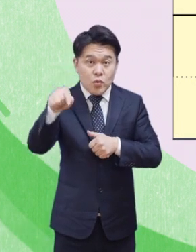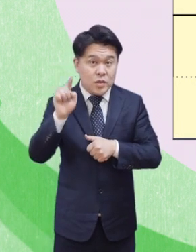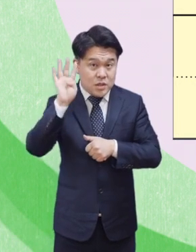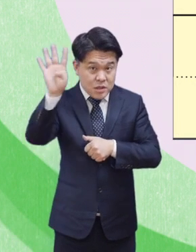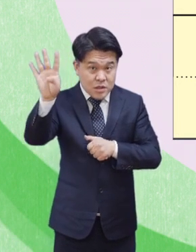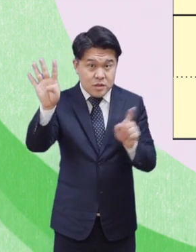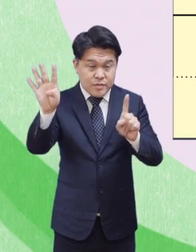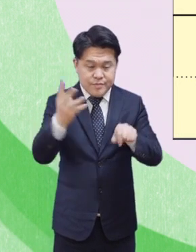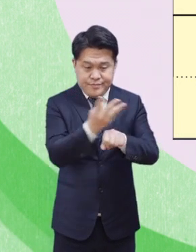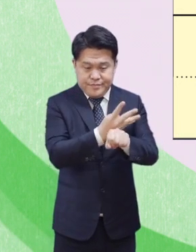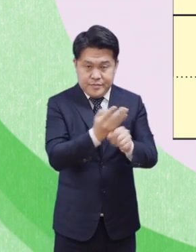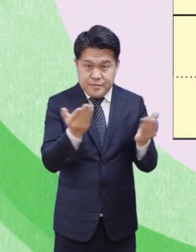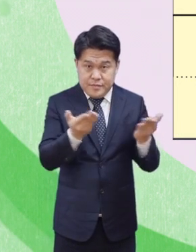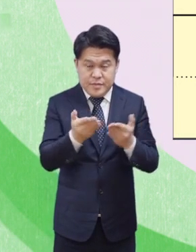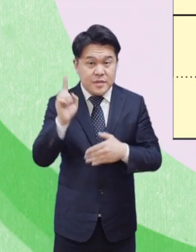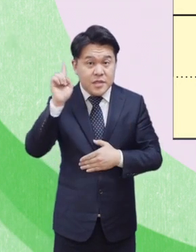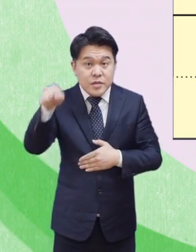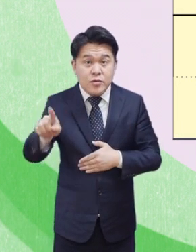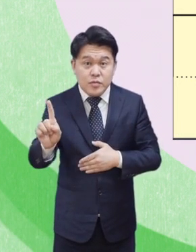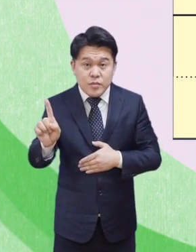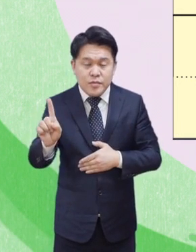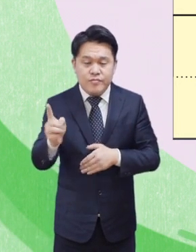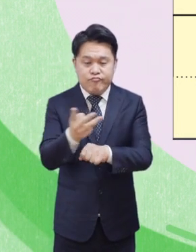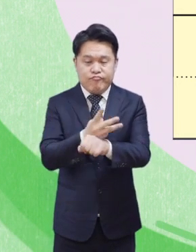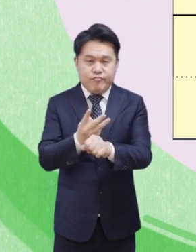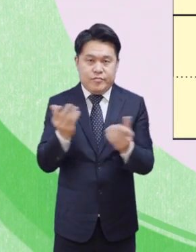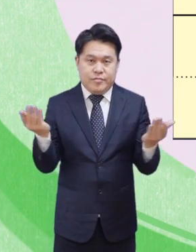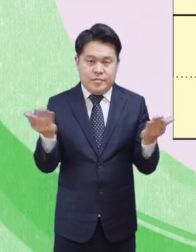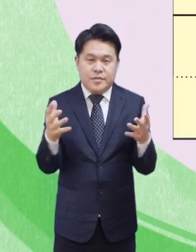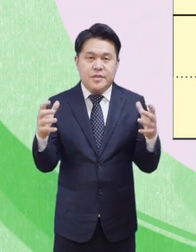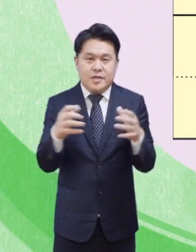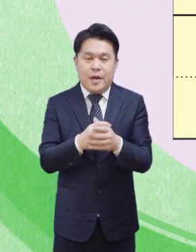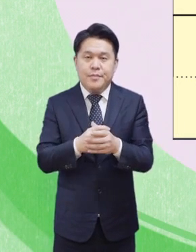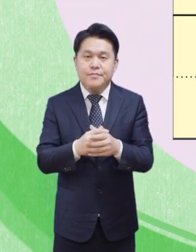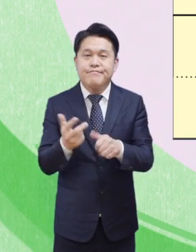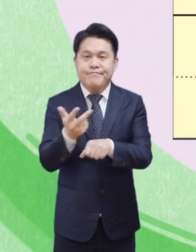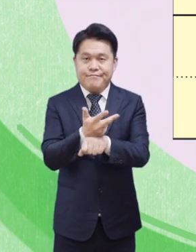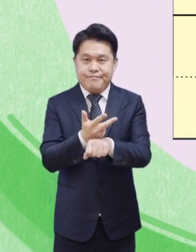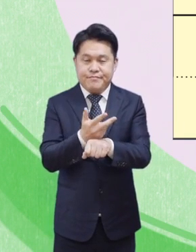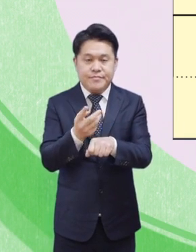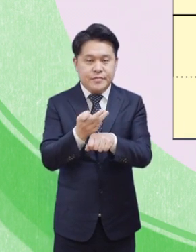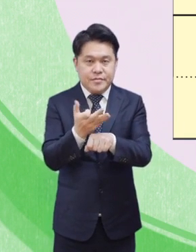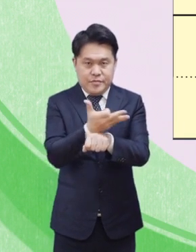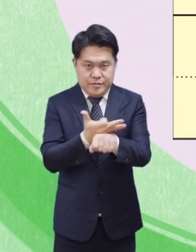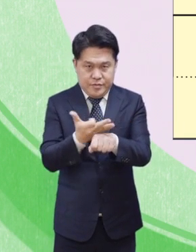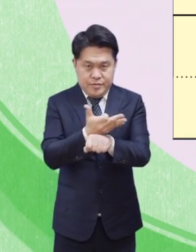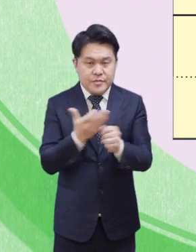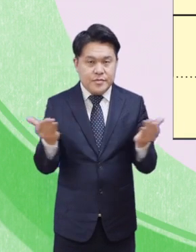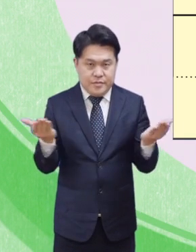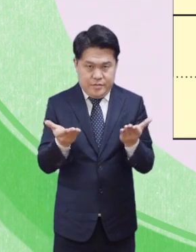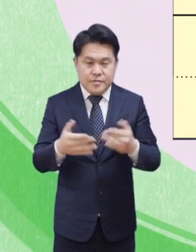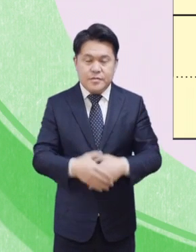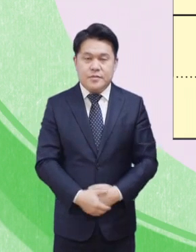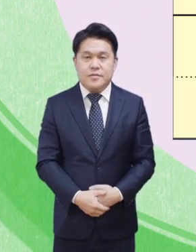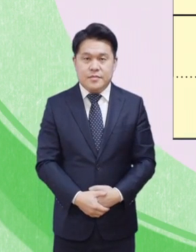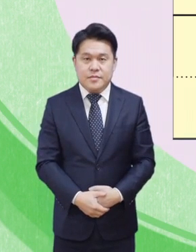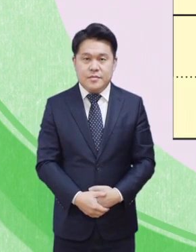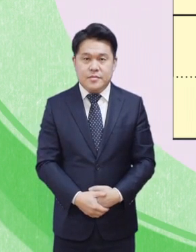주 4일은 4시간, 주 1일은 3시간, 일주일에 총 19시간을